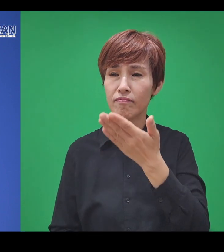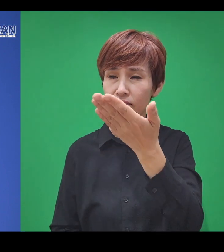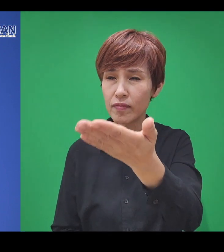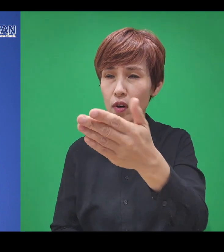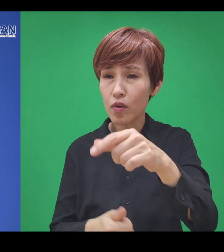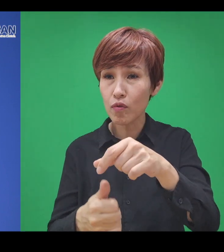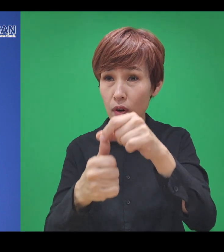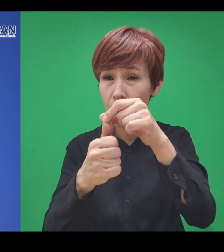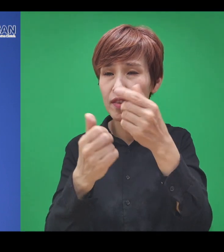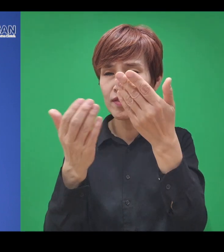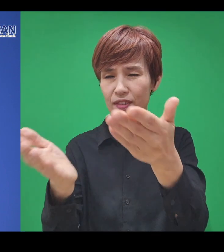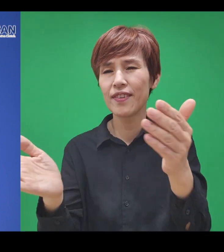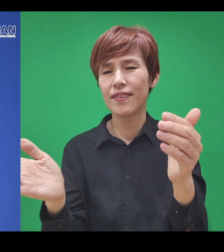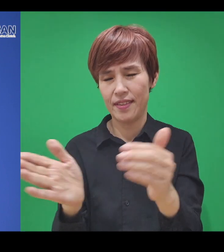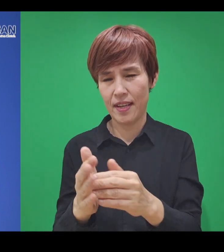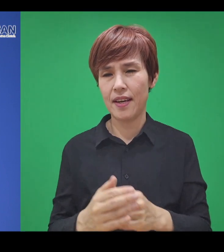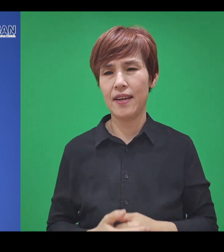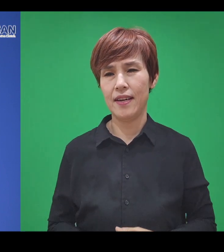이루었다,